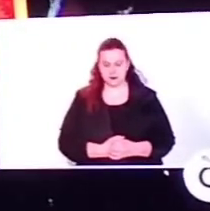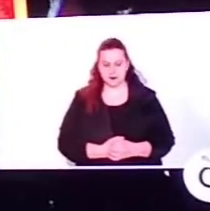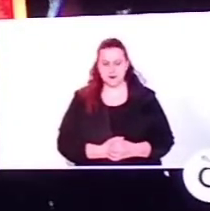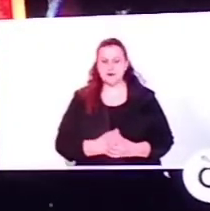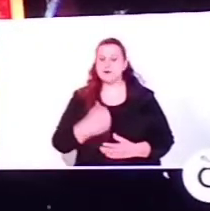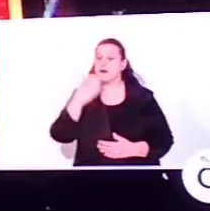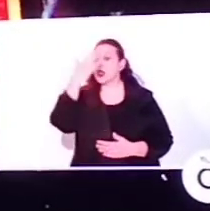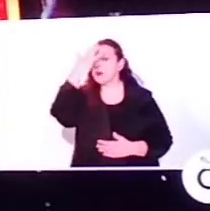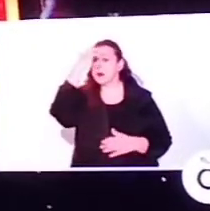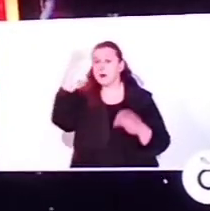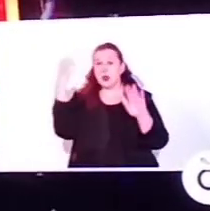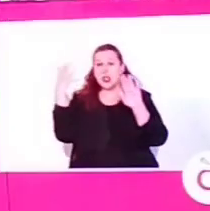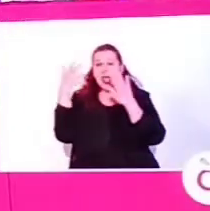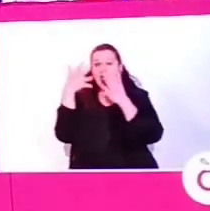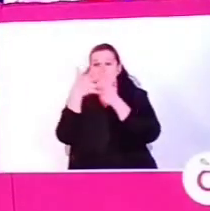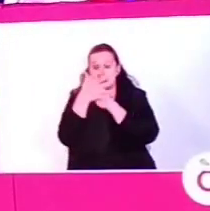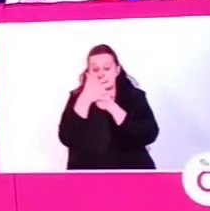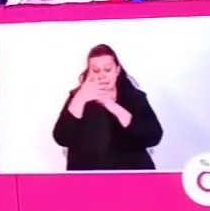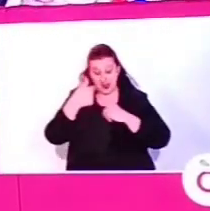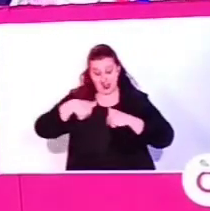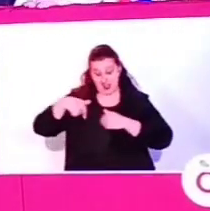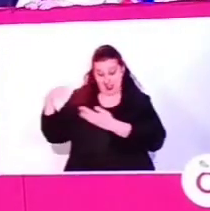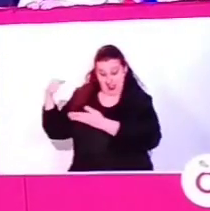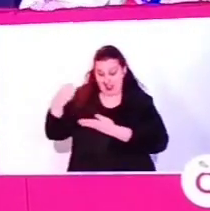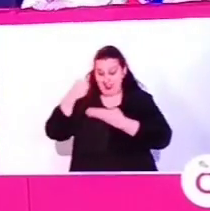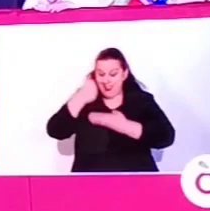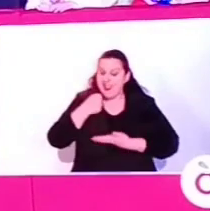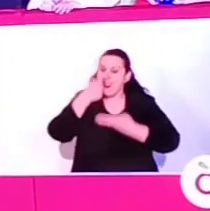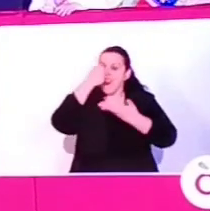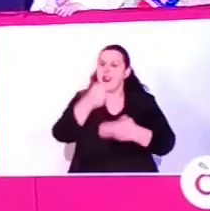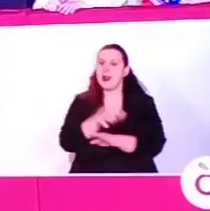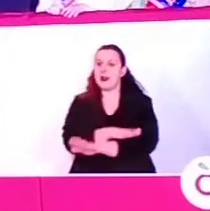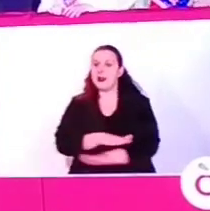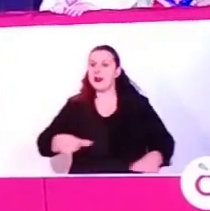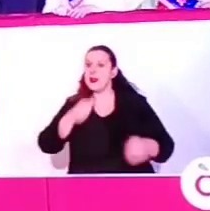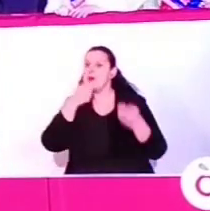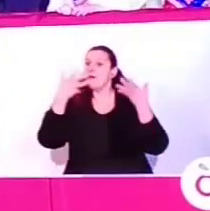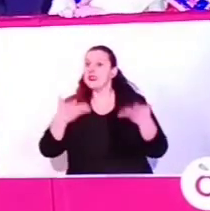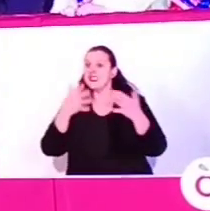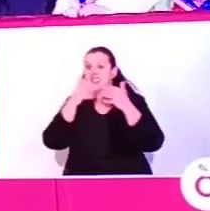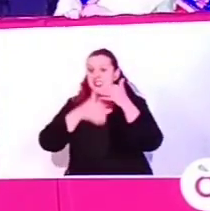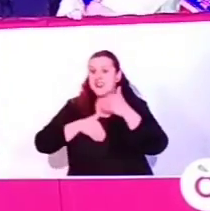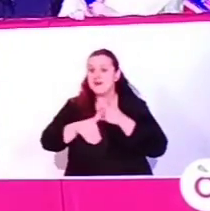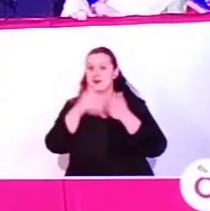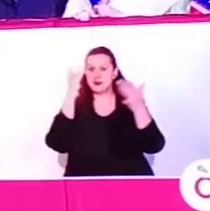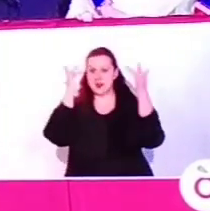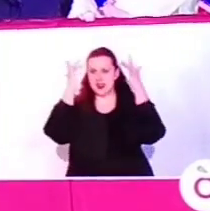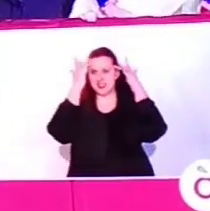Una memòria eterna que hereten els més menús de la festa, el present i futur de les